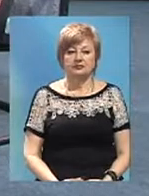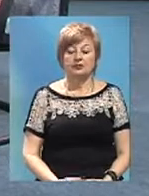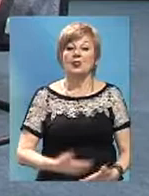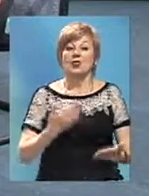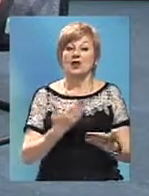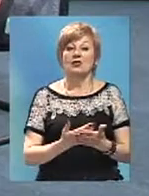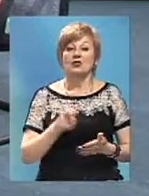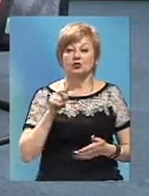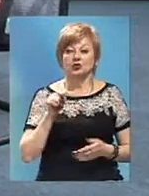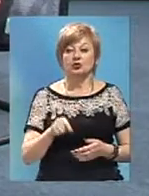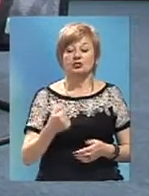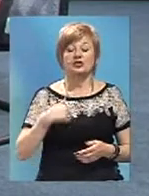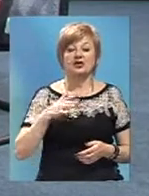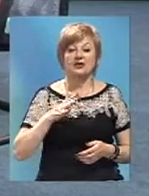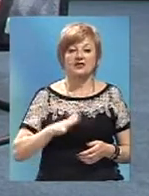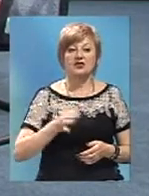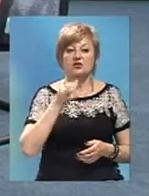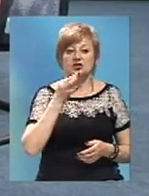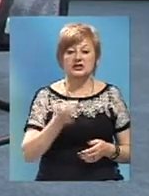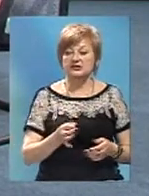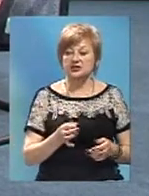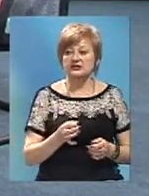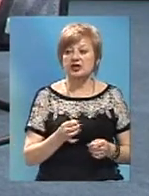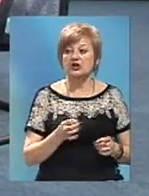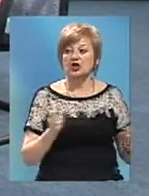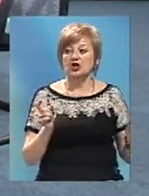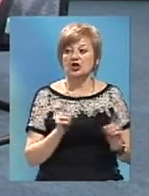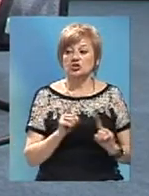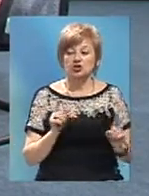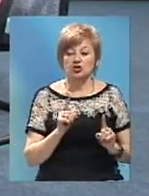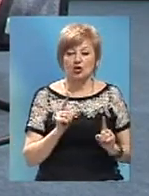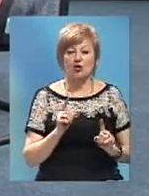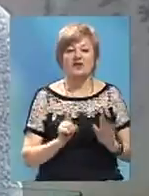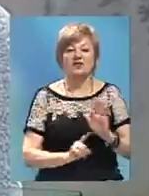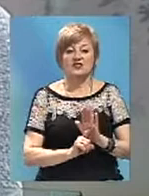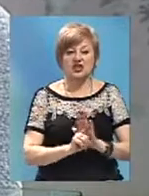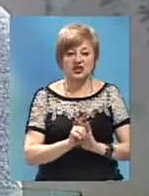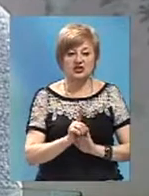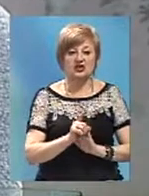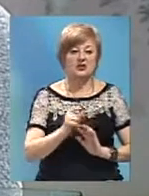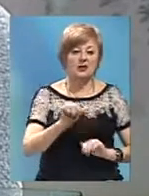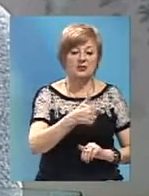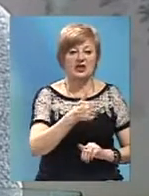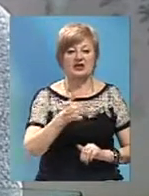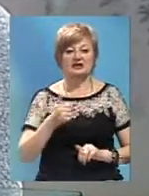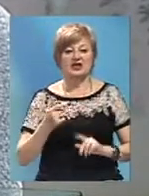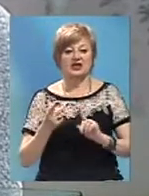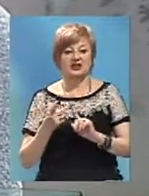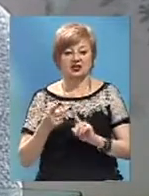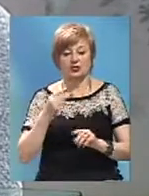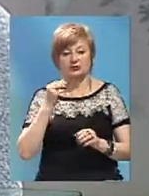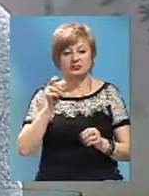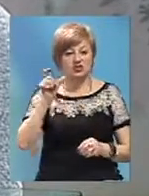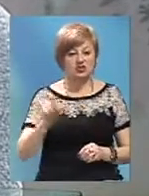Отже, тут я зараз змушена сказати для радіослухачів, що спочатку і першим, і останнім був представник самопомочі.